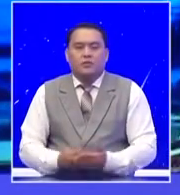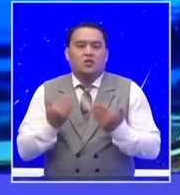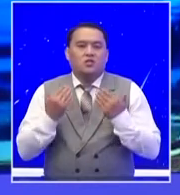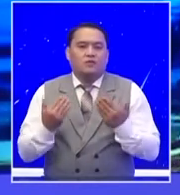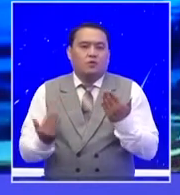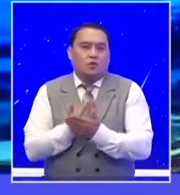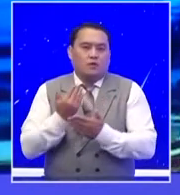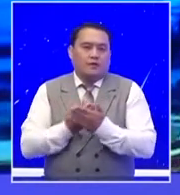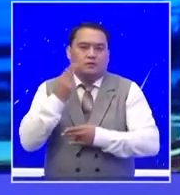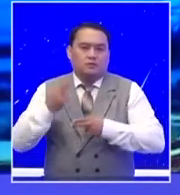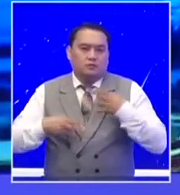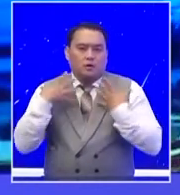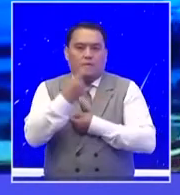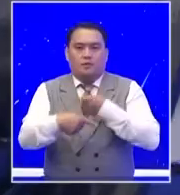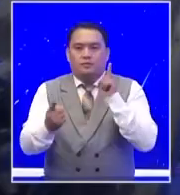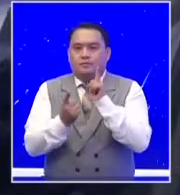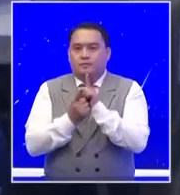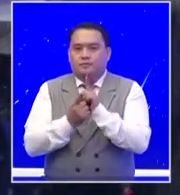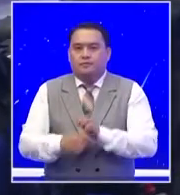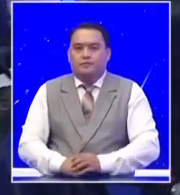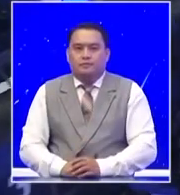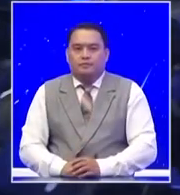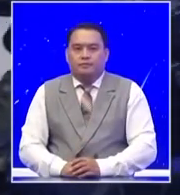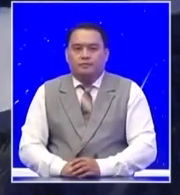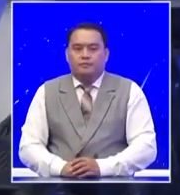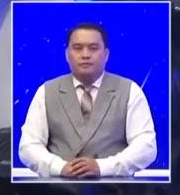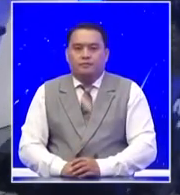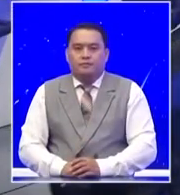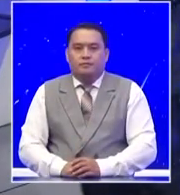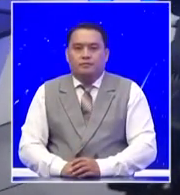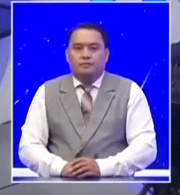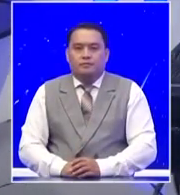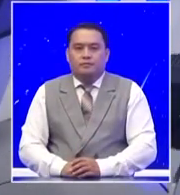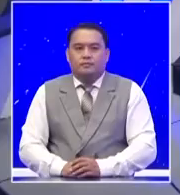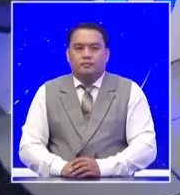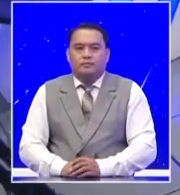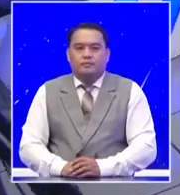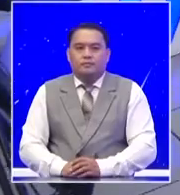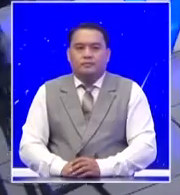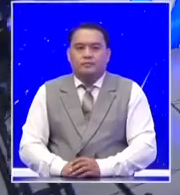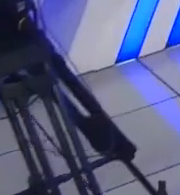Такова была информационная картина на сегодня. А я с вами прощаюсь. Приятных выходных.